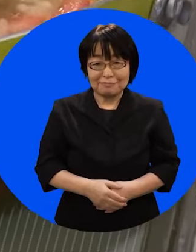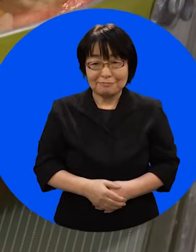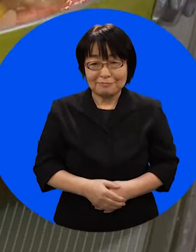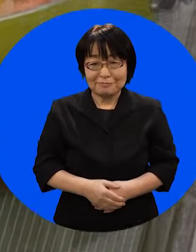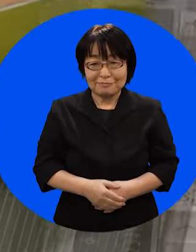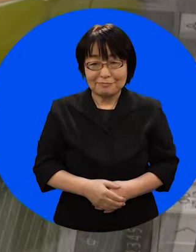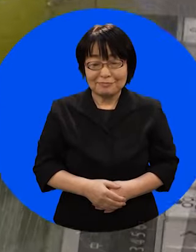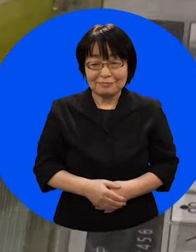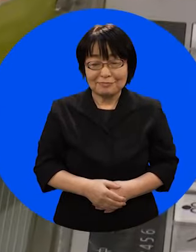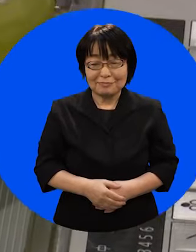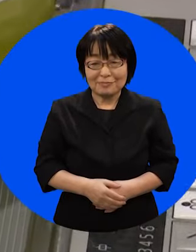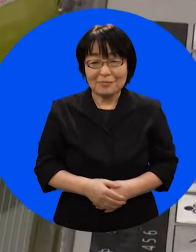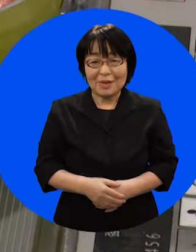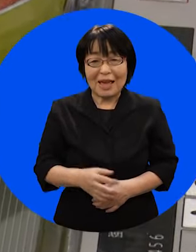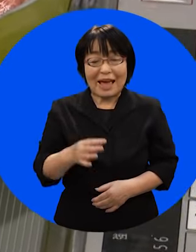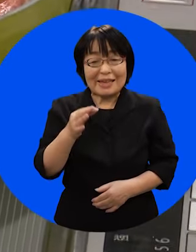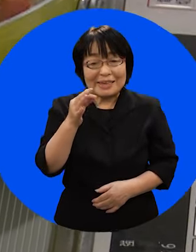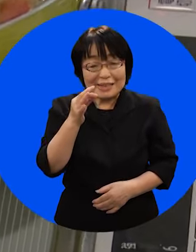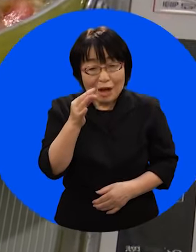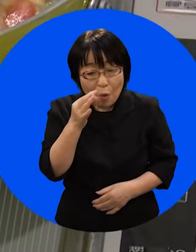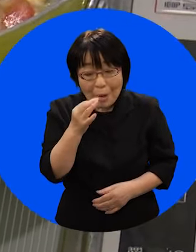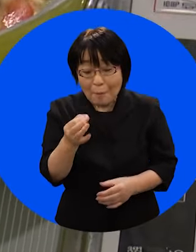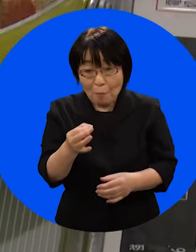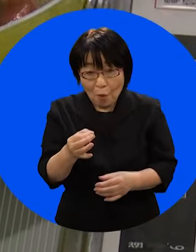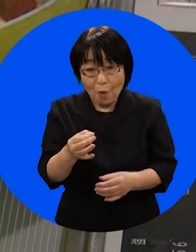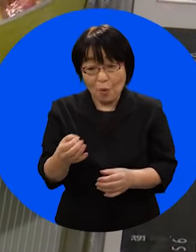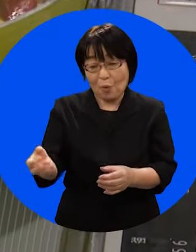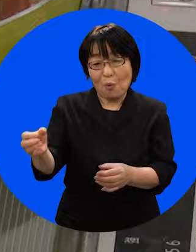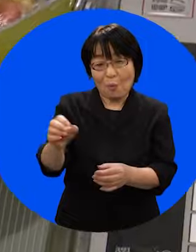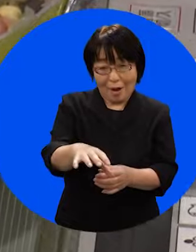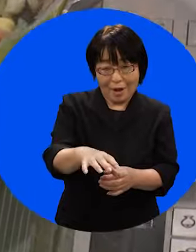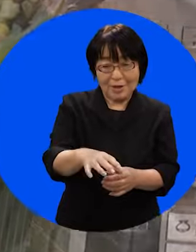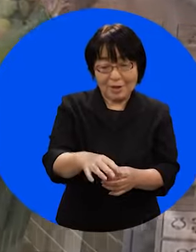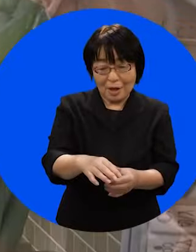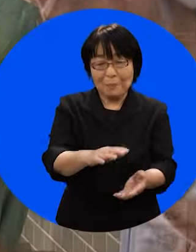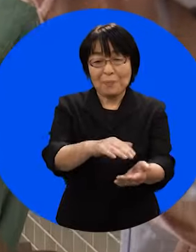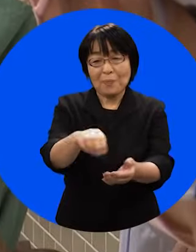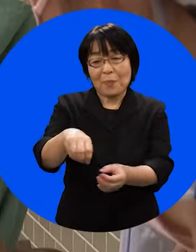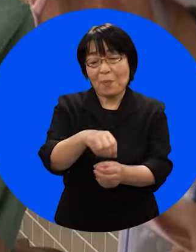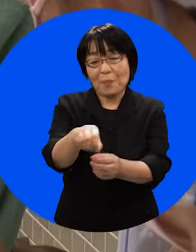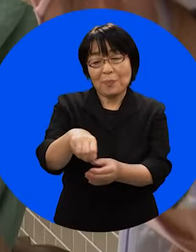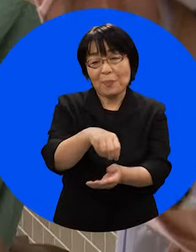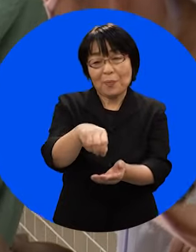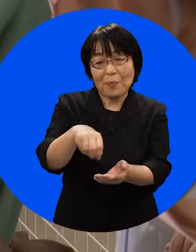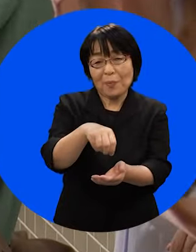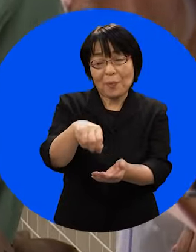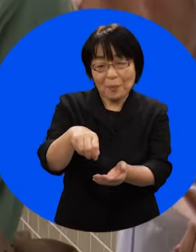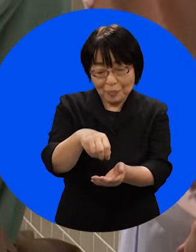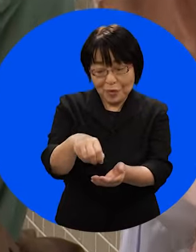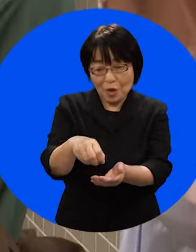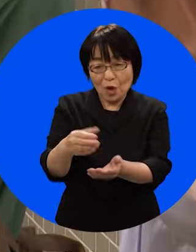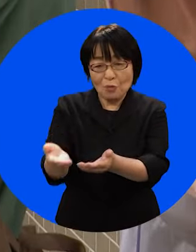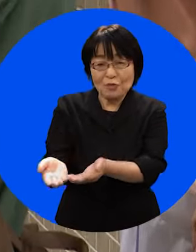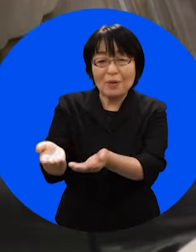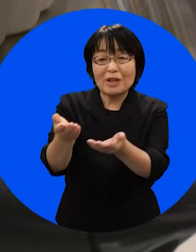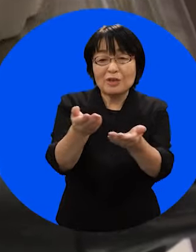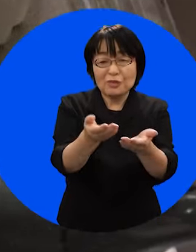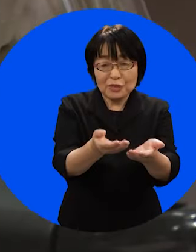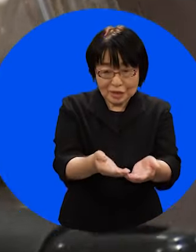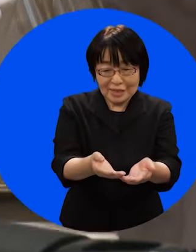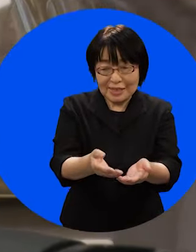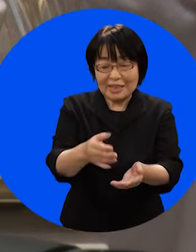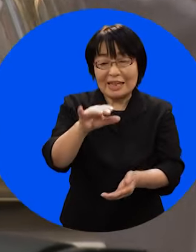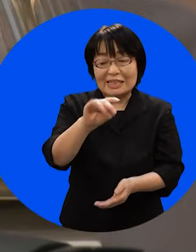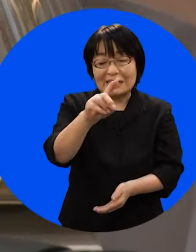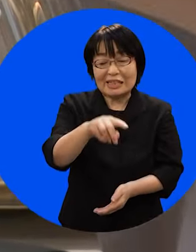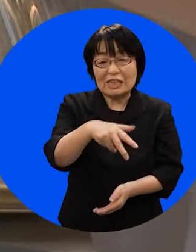そして冷やご飯を加え、具材となじませたら、器に移し、チーズを盛り付け、オ